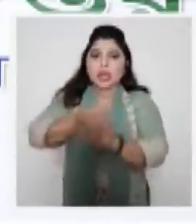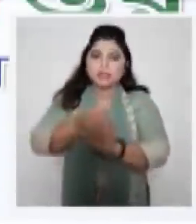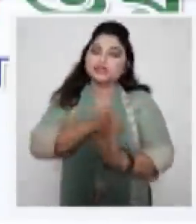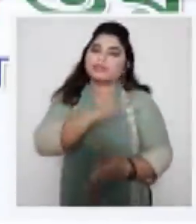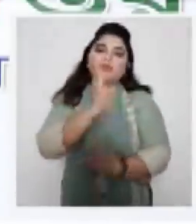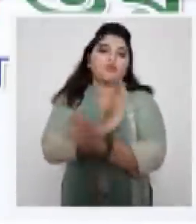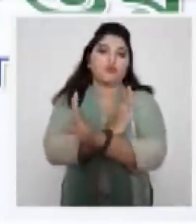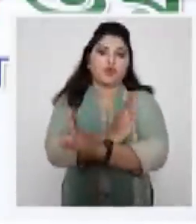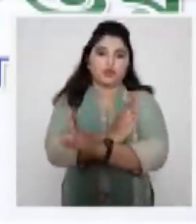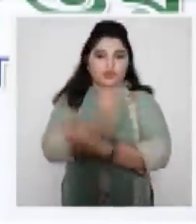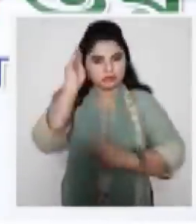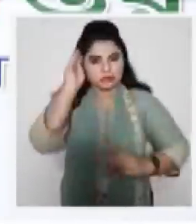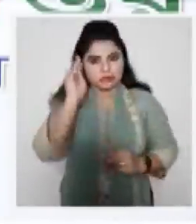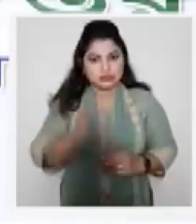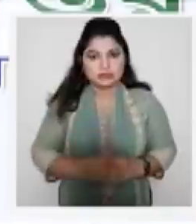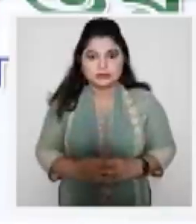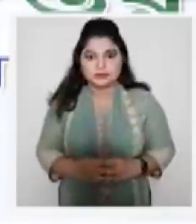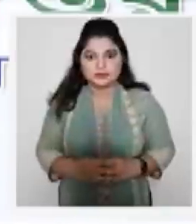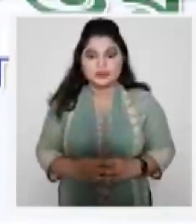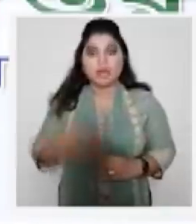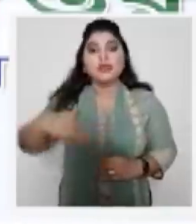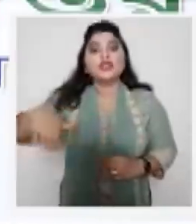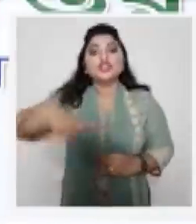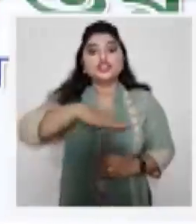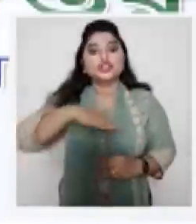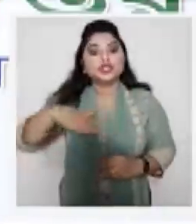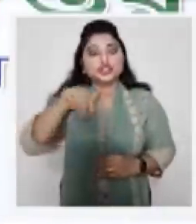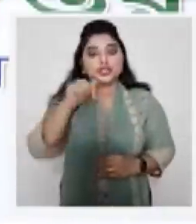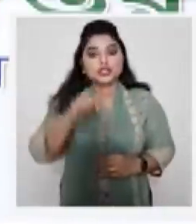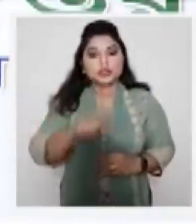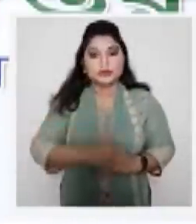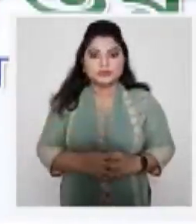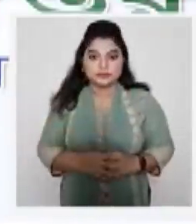সাথে মোলাকাত না করা বা হ্যান্ডশেক না করা এগুলো যেন আমরা মেনে চলি।